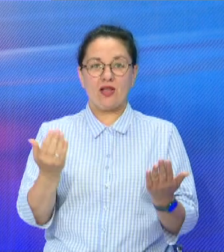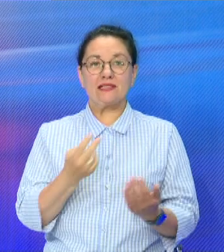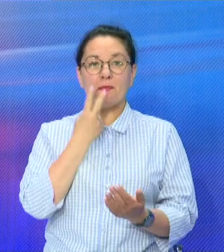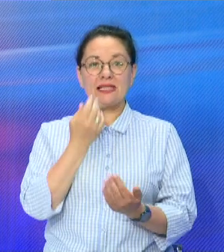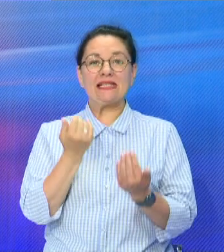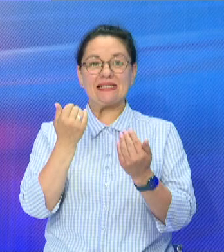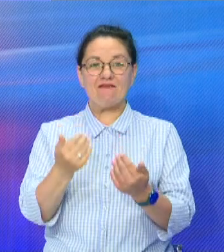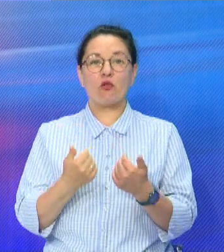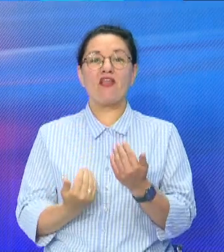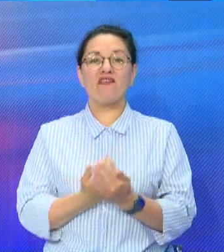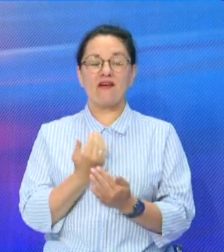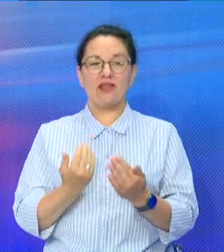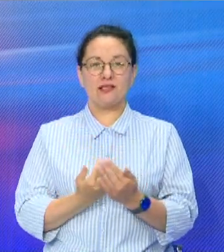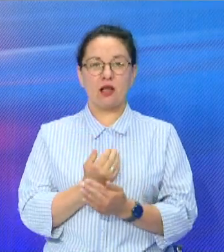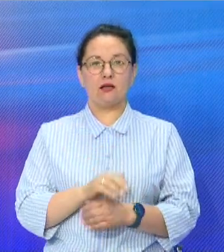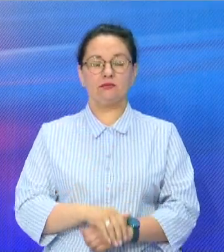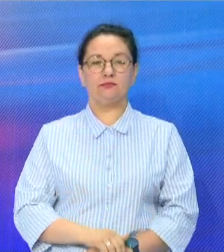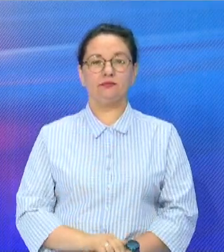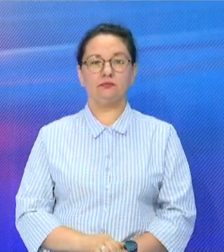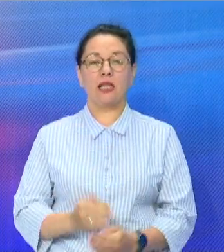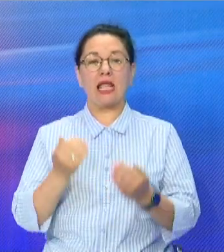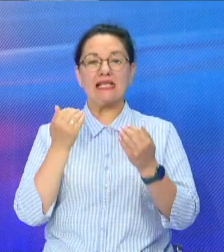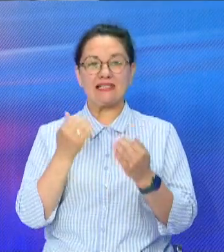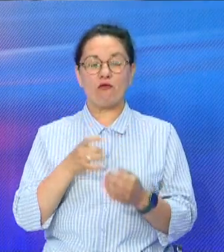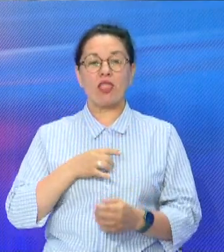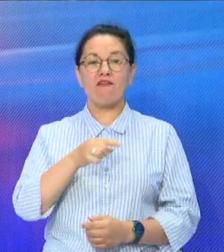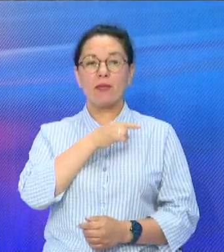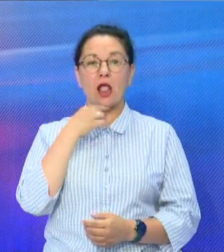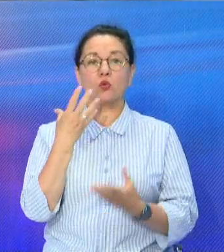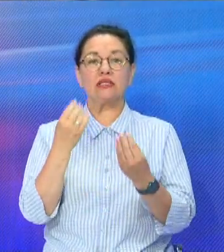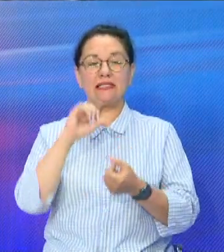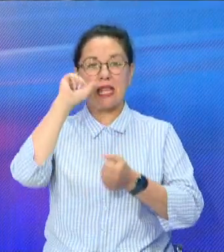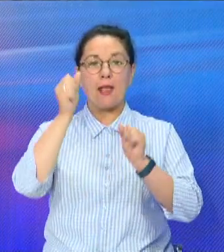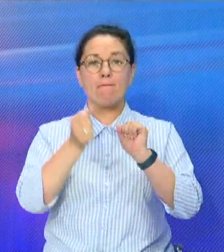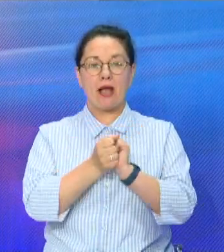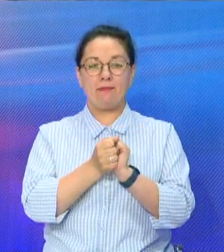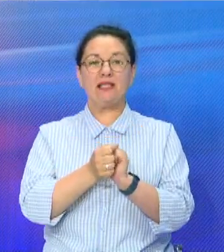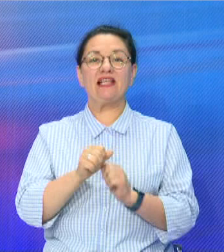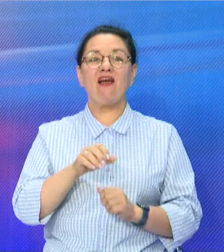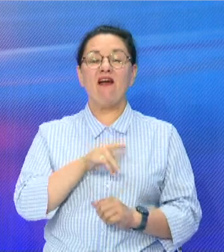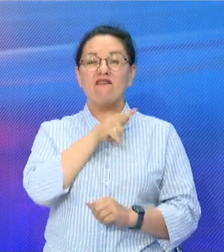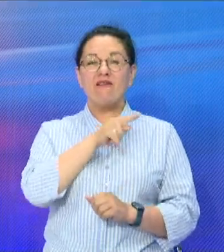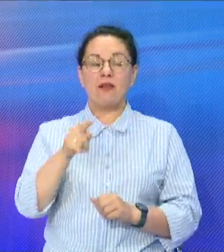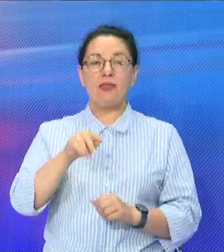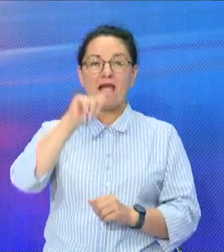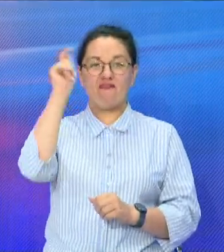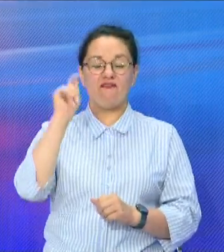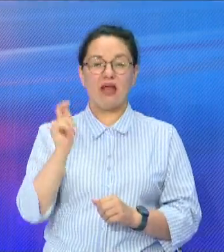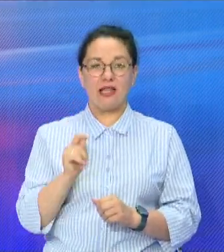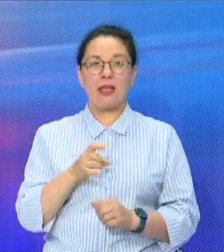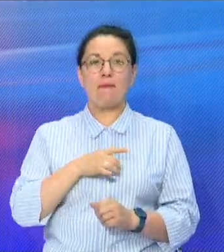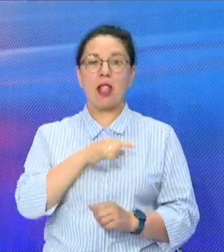выпуску все не по беларуси день памяти от верной ликой единой войны и геноциду белорусского